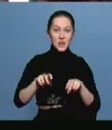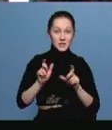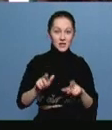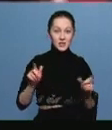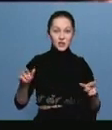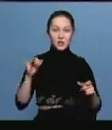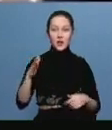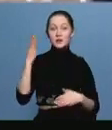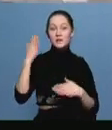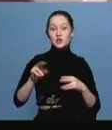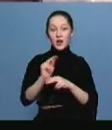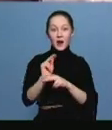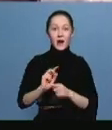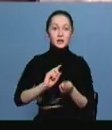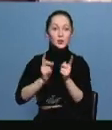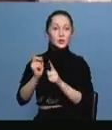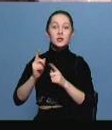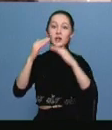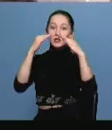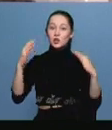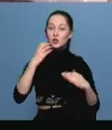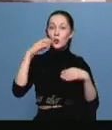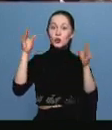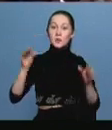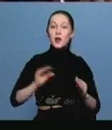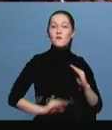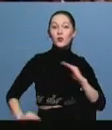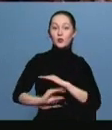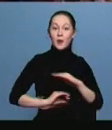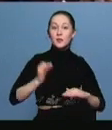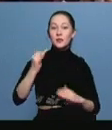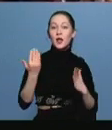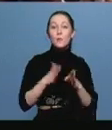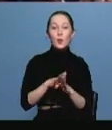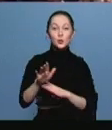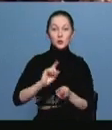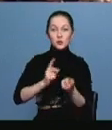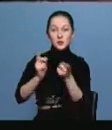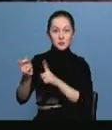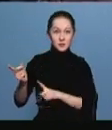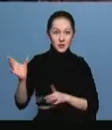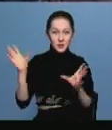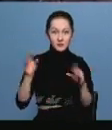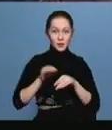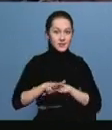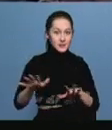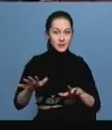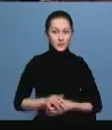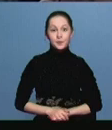Строители завершили реконструкцию, заменили крышу, укрепили стены, фундамент и полностью обновили инженерные сети. Вот видите,